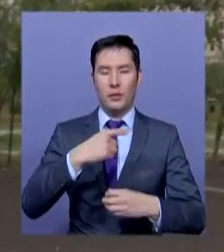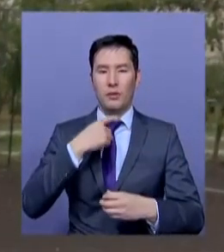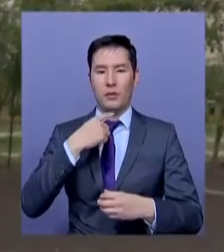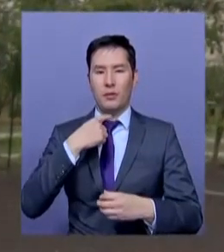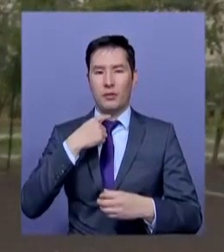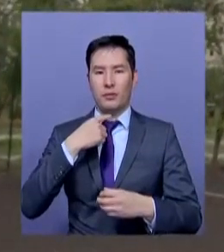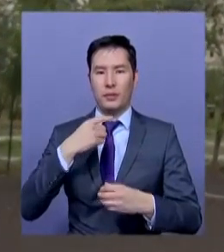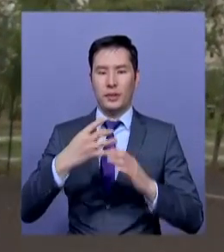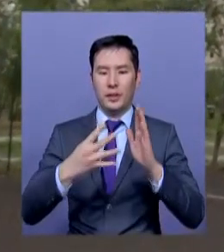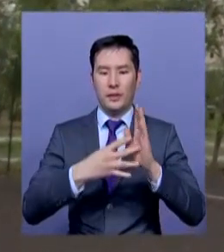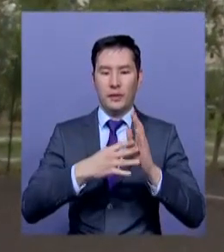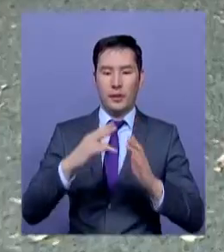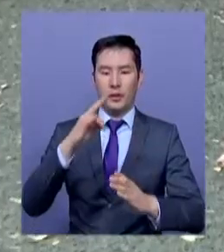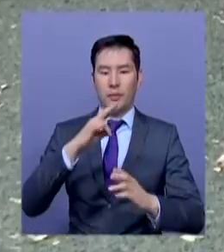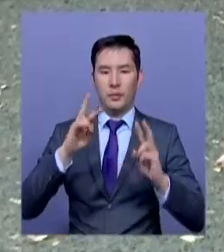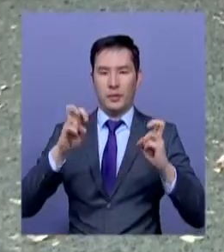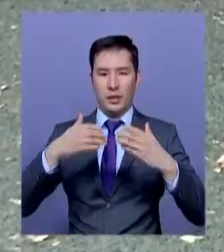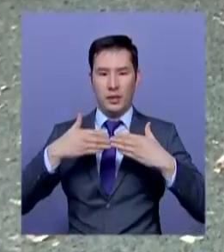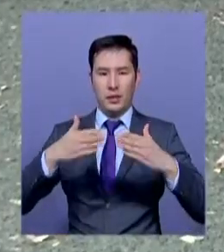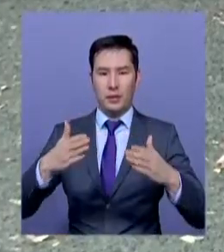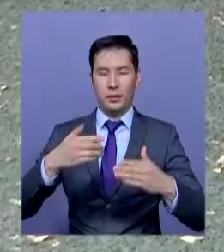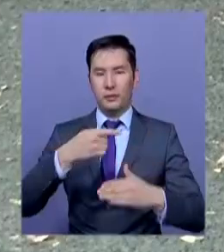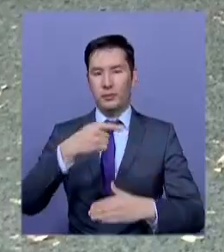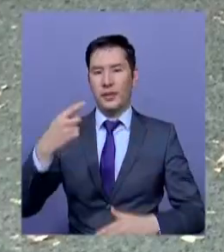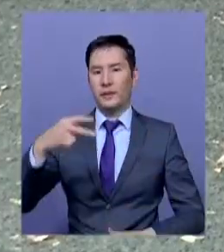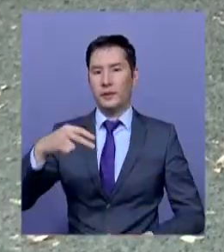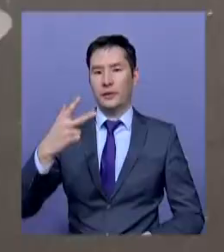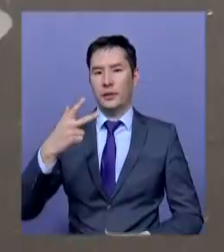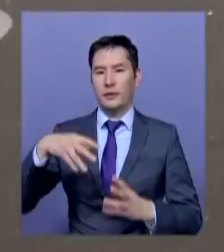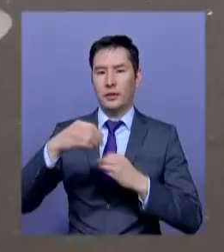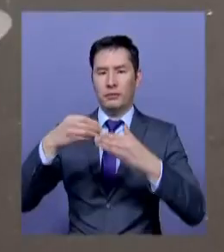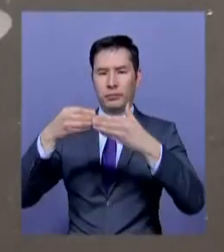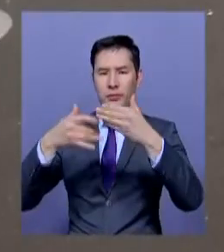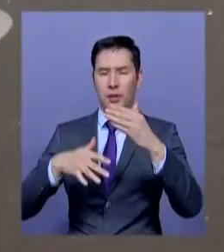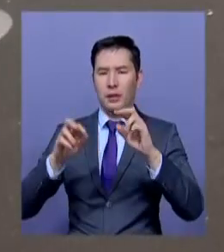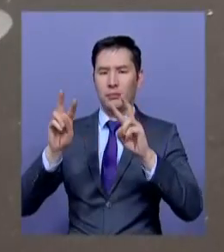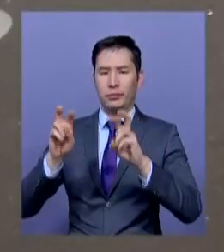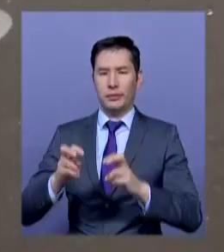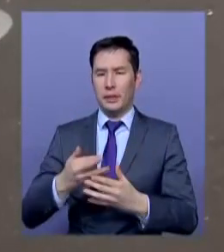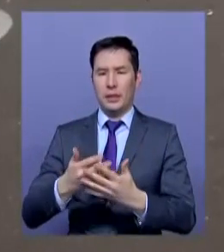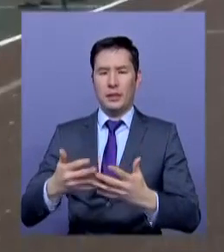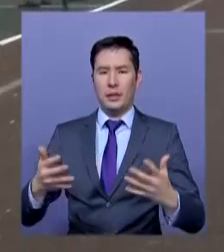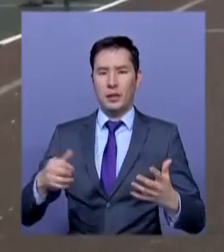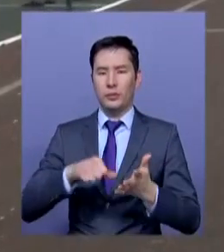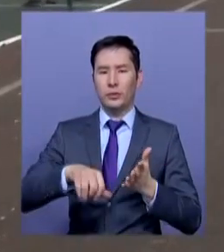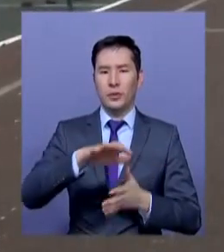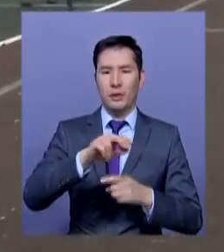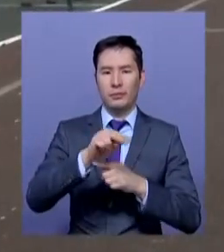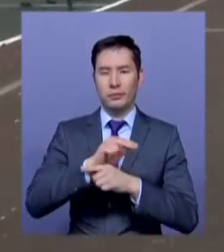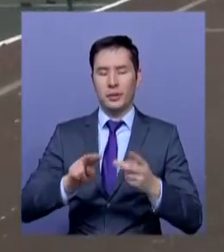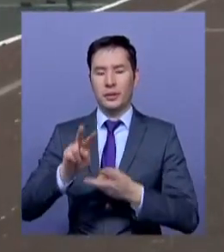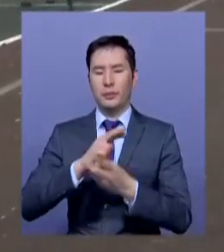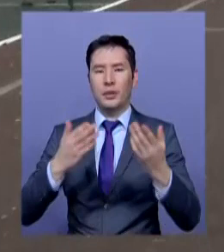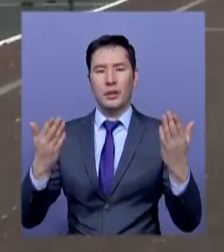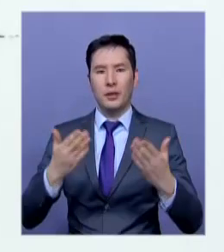беру 9 қарашада ашық деп жарияланып, 23 күн аяқталады. Ал 24 қарашада мамандар дауысты санайды. Биыл